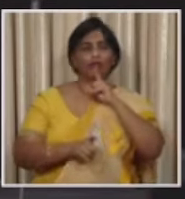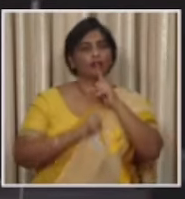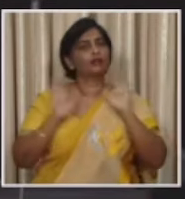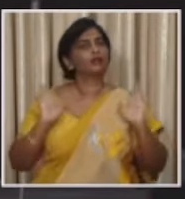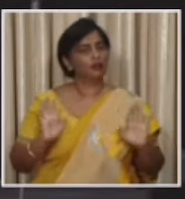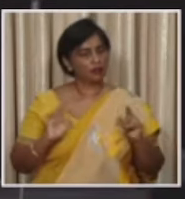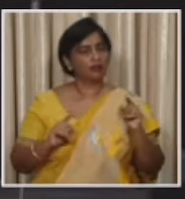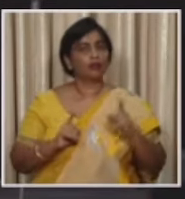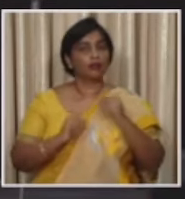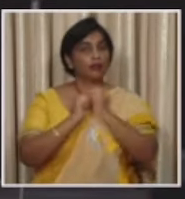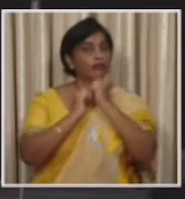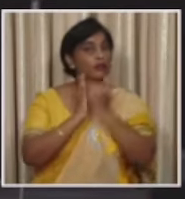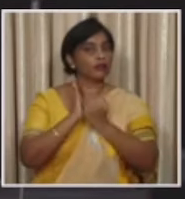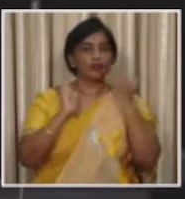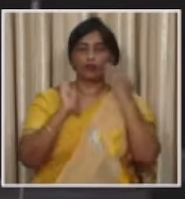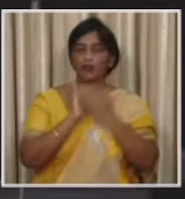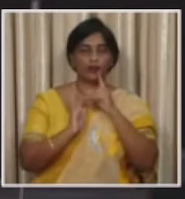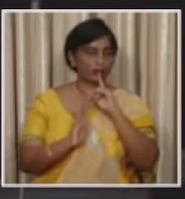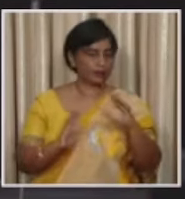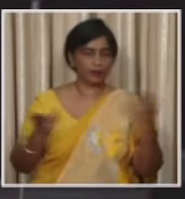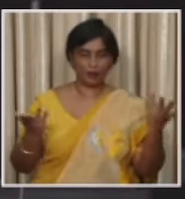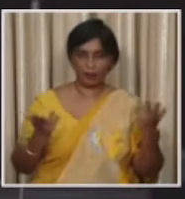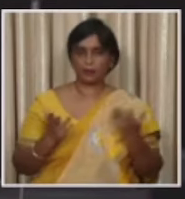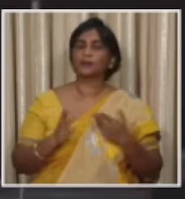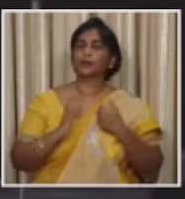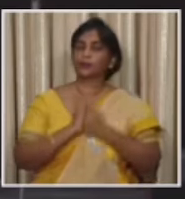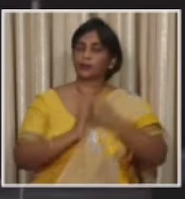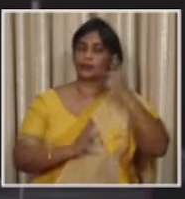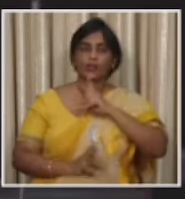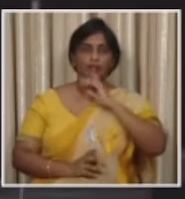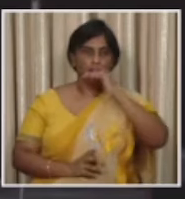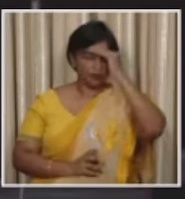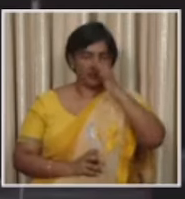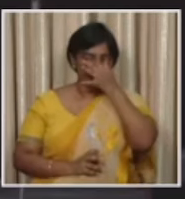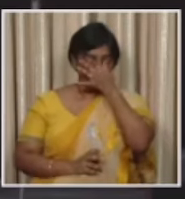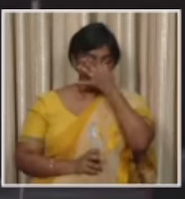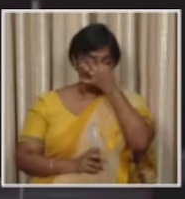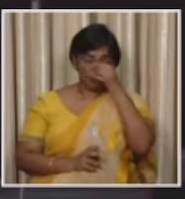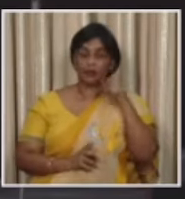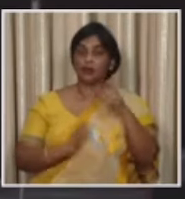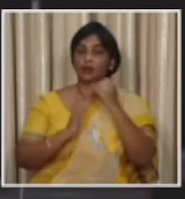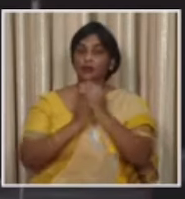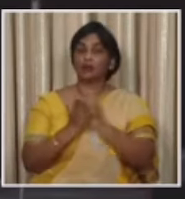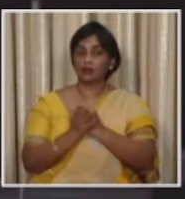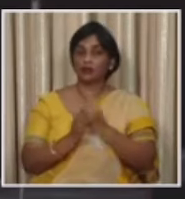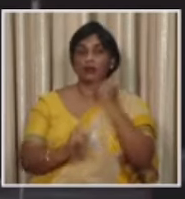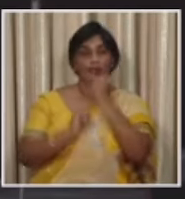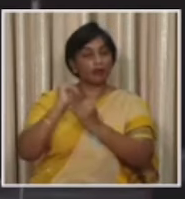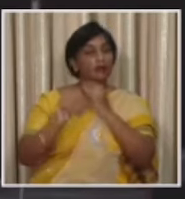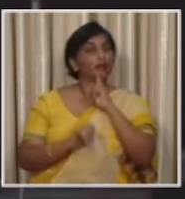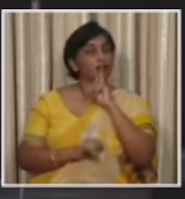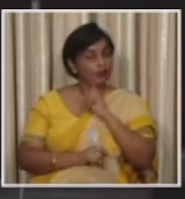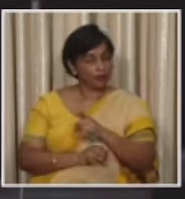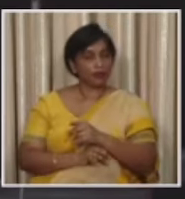කරාට වැඩපිළිවෙලක් ගැන කතා කරේ නැහැ. ගරු නියෝජ්‍ය කතානායකතුමනි, මේ වැඩසටහනට විවේචනයක් එල්ල